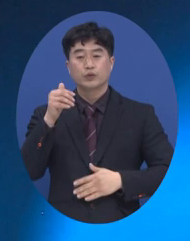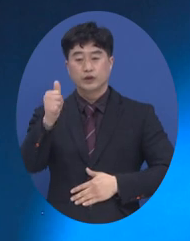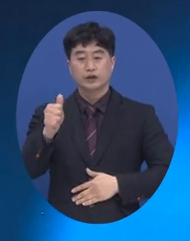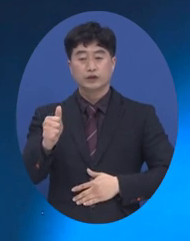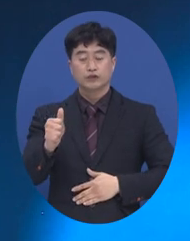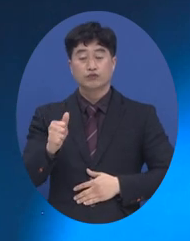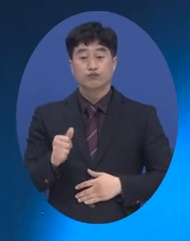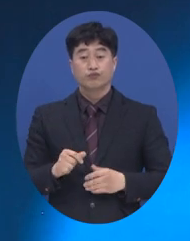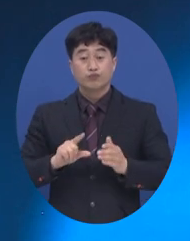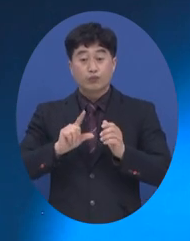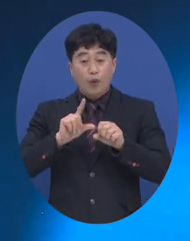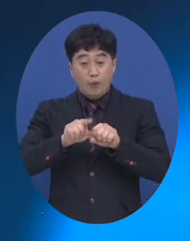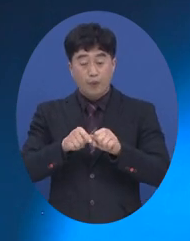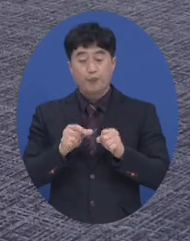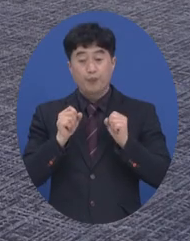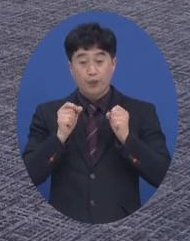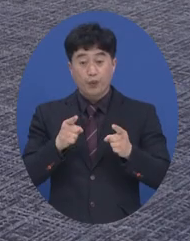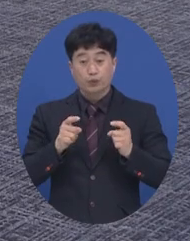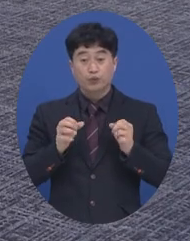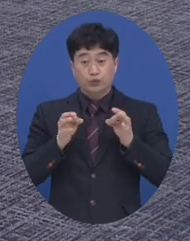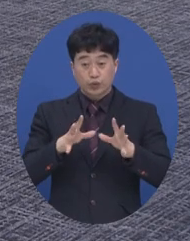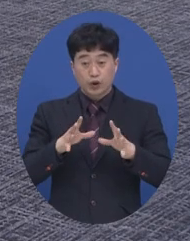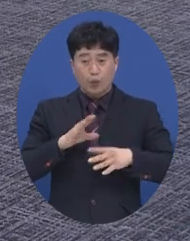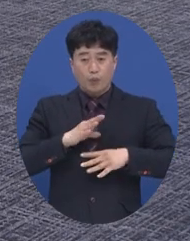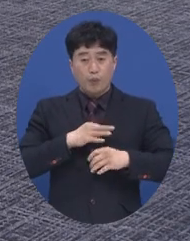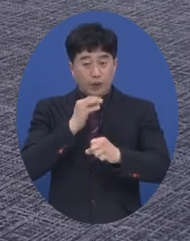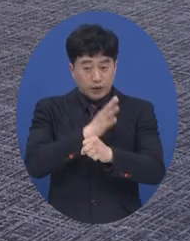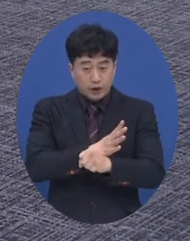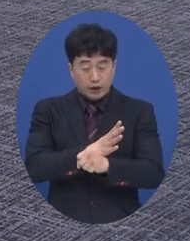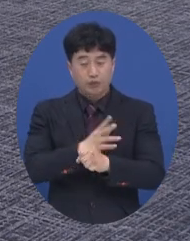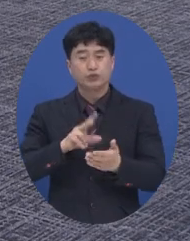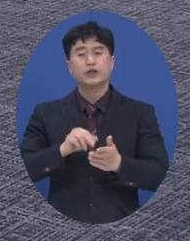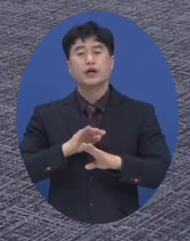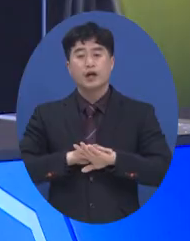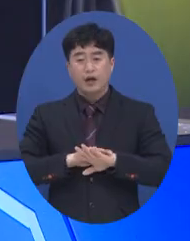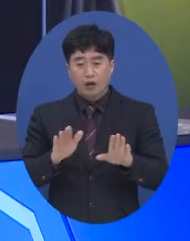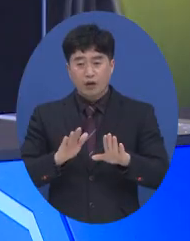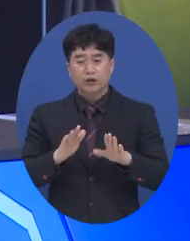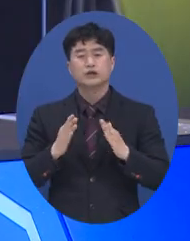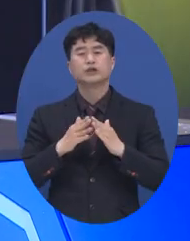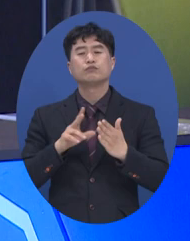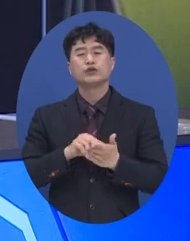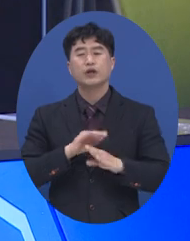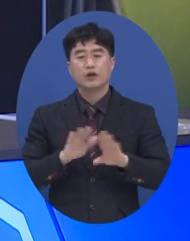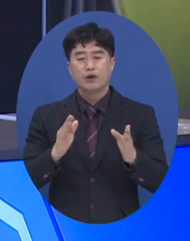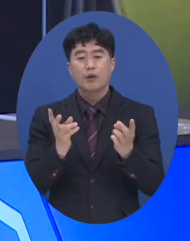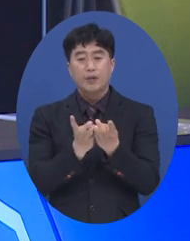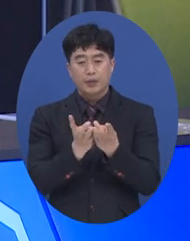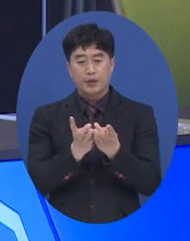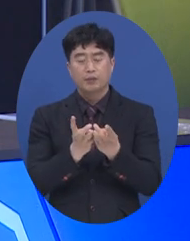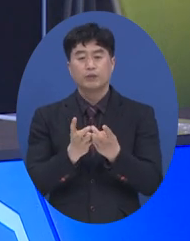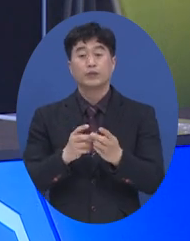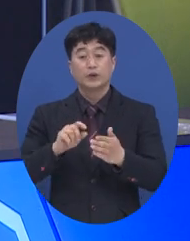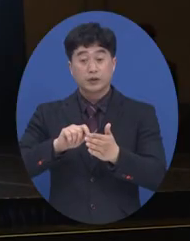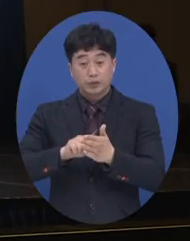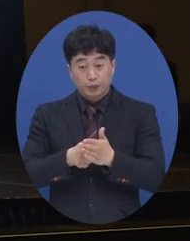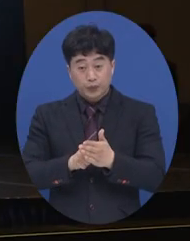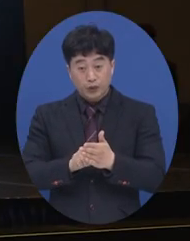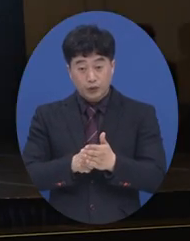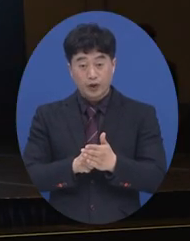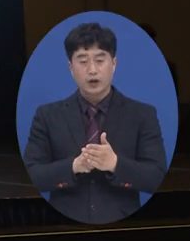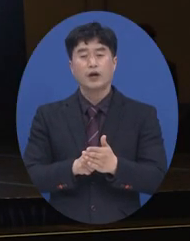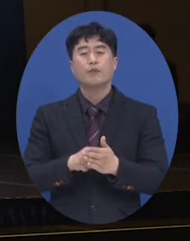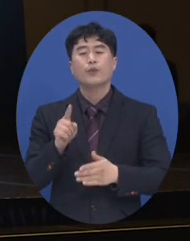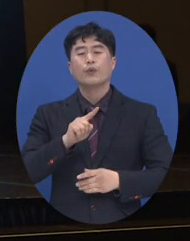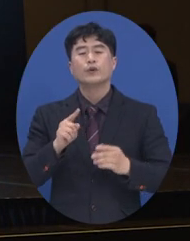투기와 공포 수요를 없애야 현재 왜곡된 주택 문제를 해결할 수 있다며 그 열쇠로 기본주택을 언급하고